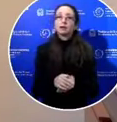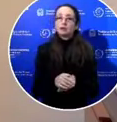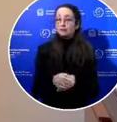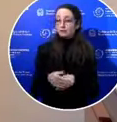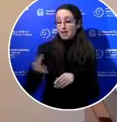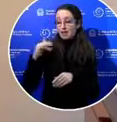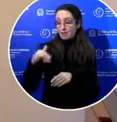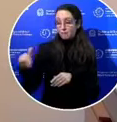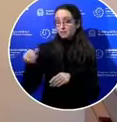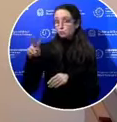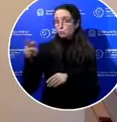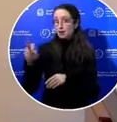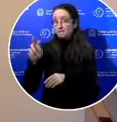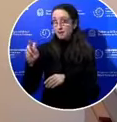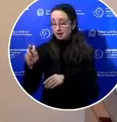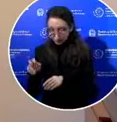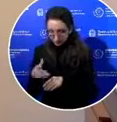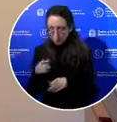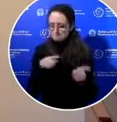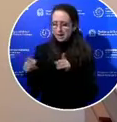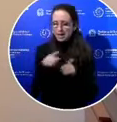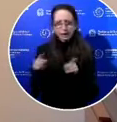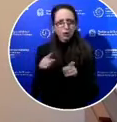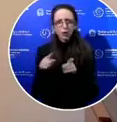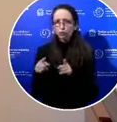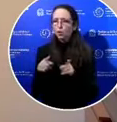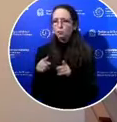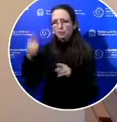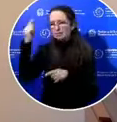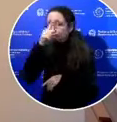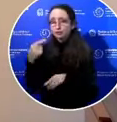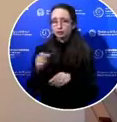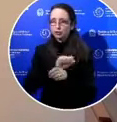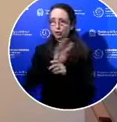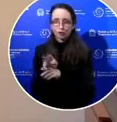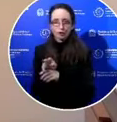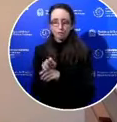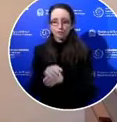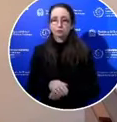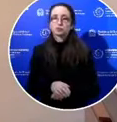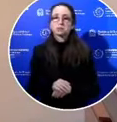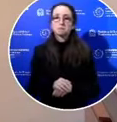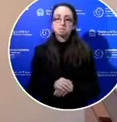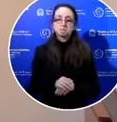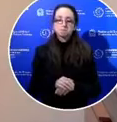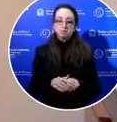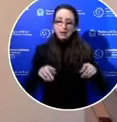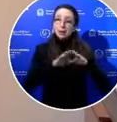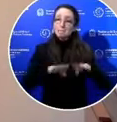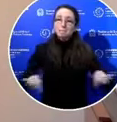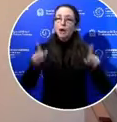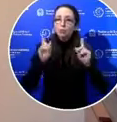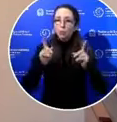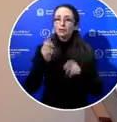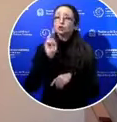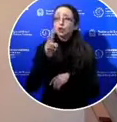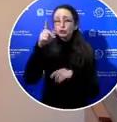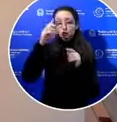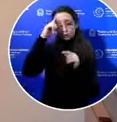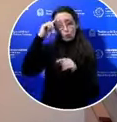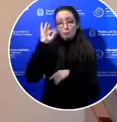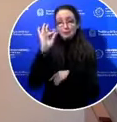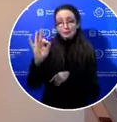anno, nel periodo tra l'altro più duro dell'emergenza sanitaria. Il piano si articola in 12 obiettivi generali e 31